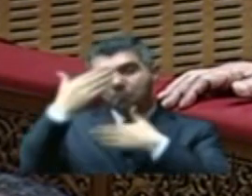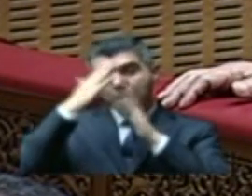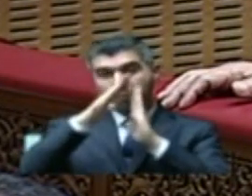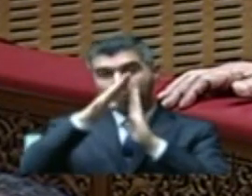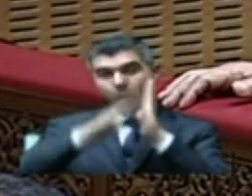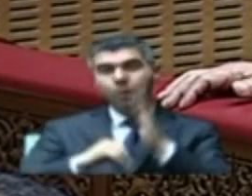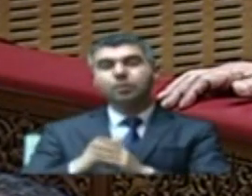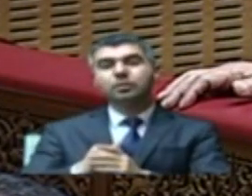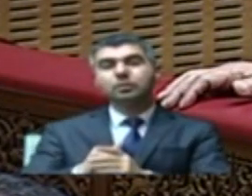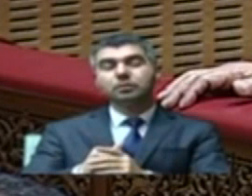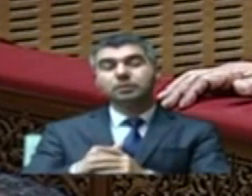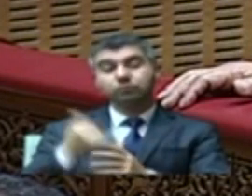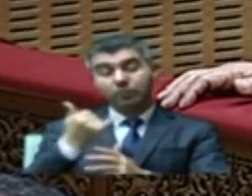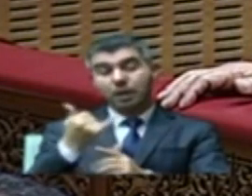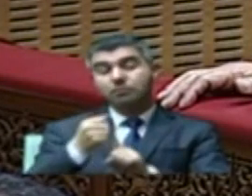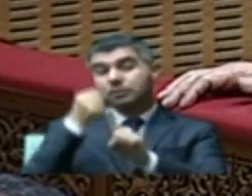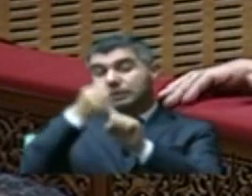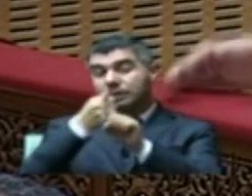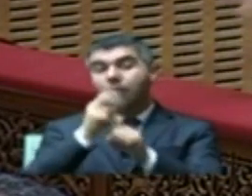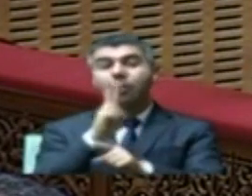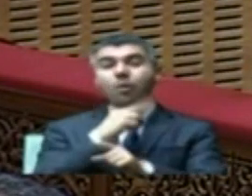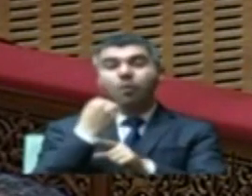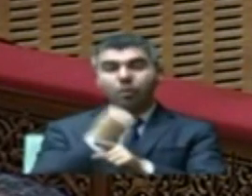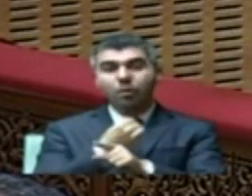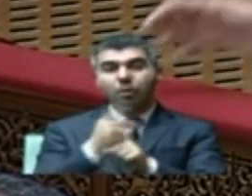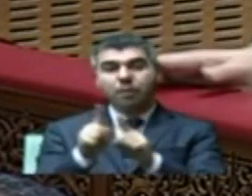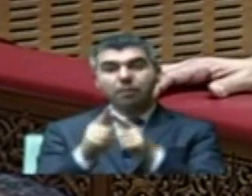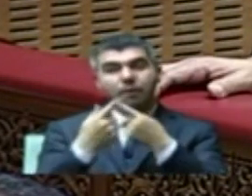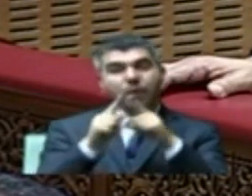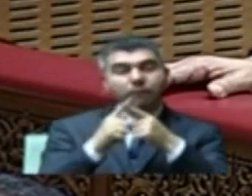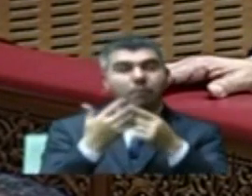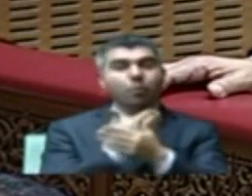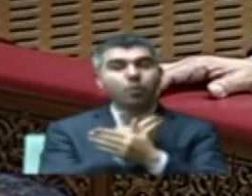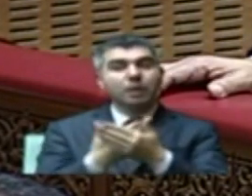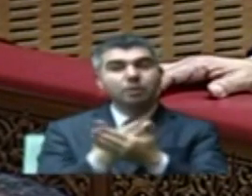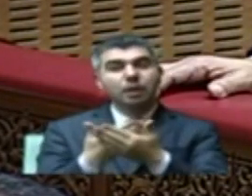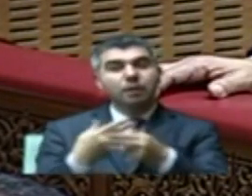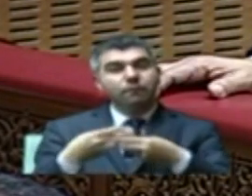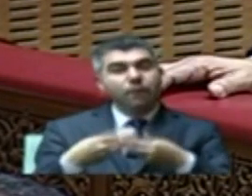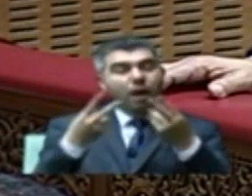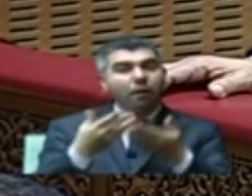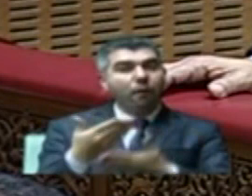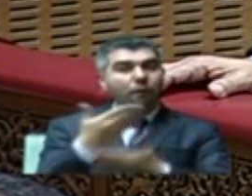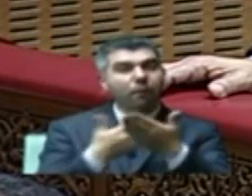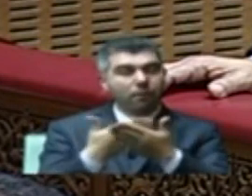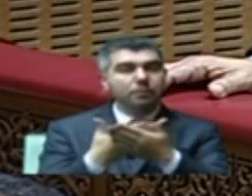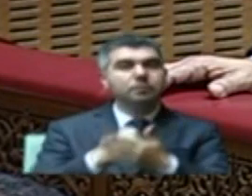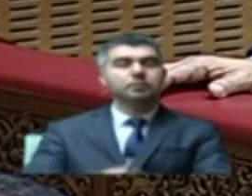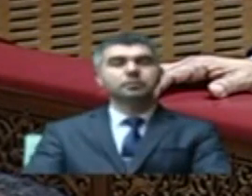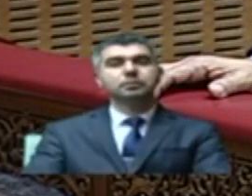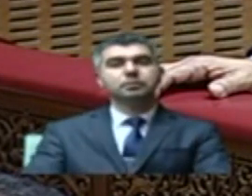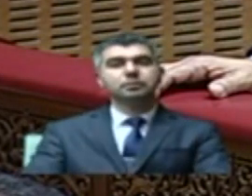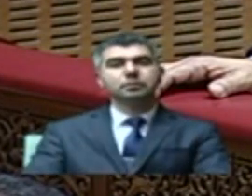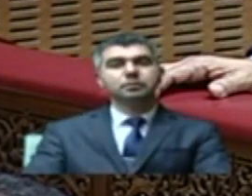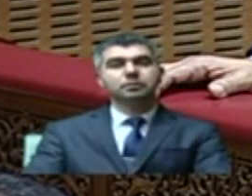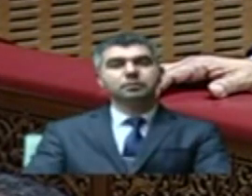اللي كتلح للحكومة باش تخلق هذه الهيئات الاستشارية مع الممثلين ديال الأجراء.